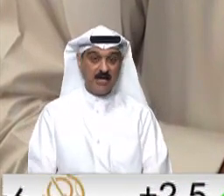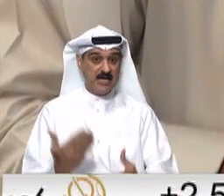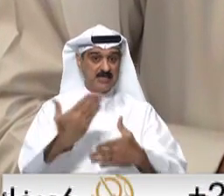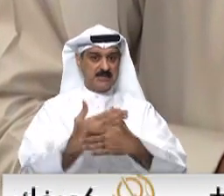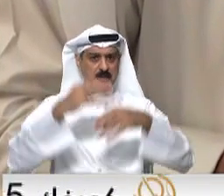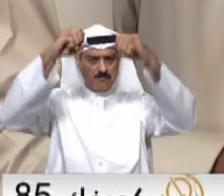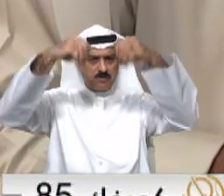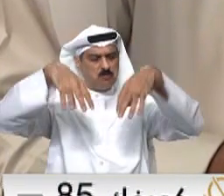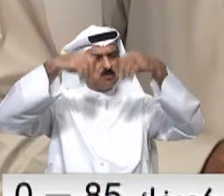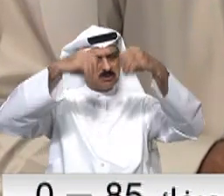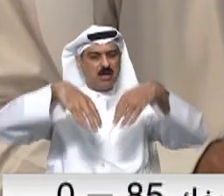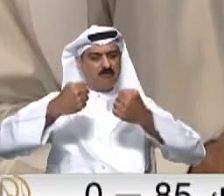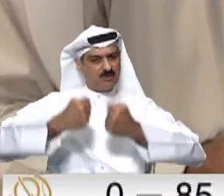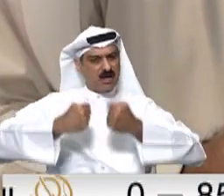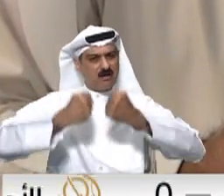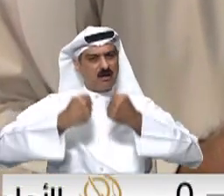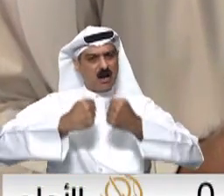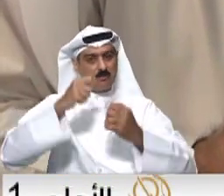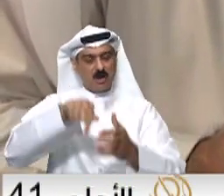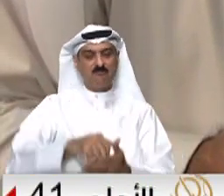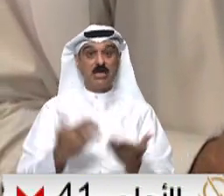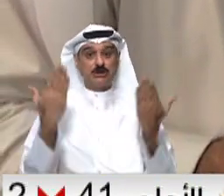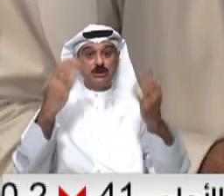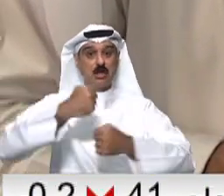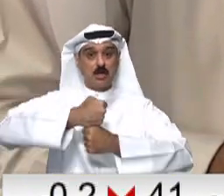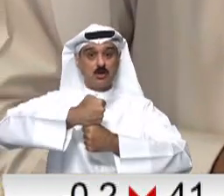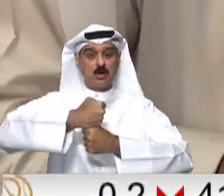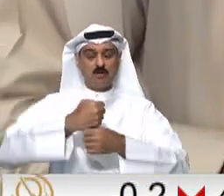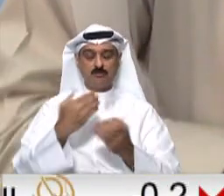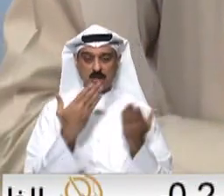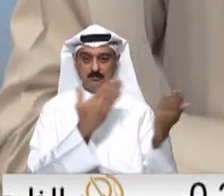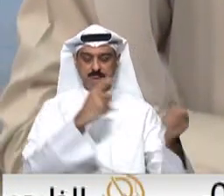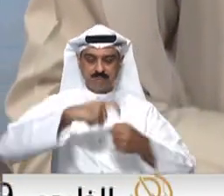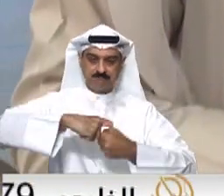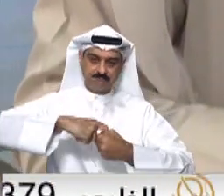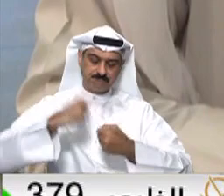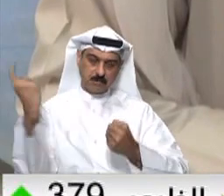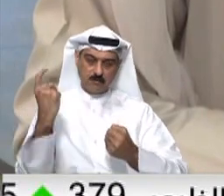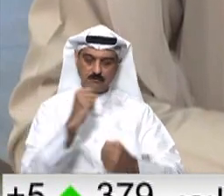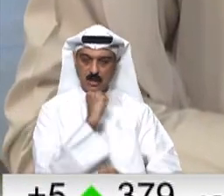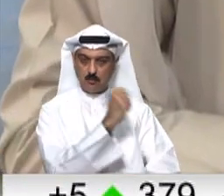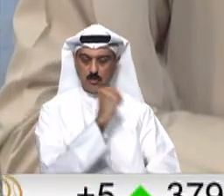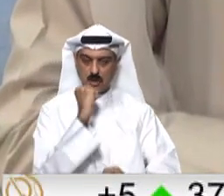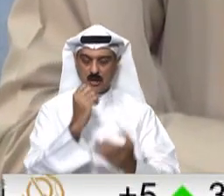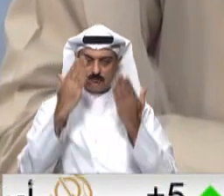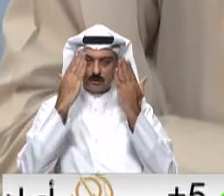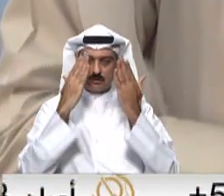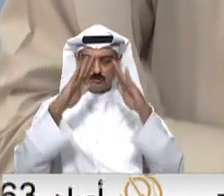المختلفة خلال هذه الفترة. الزميل فهد التركي، شكرا جزيلا لك وأيضا لضيفك الكريم.